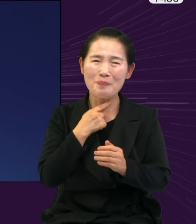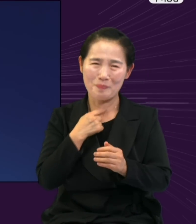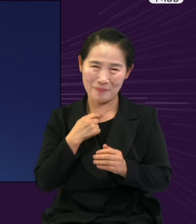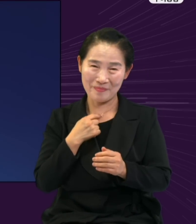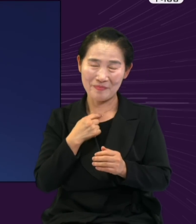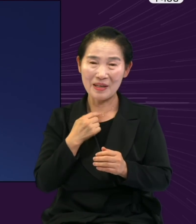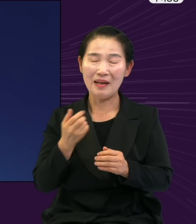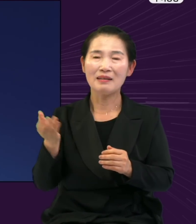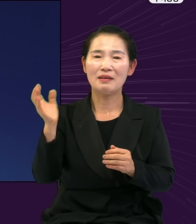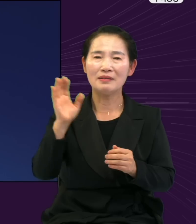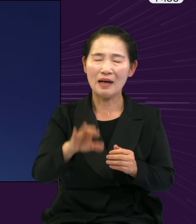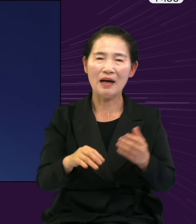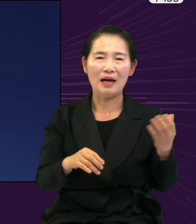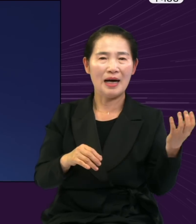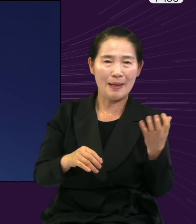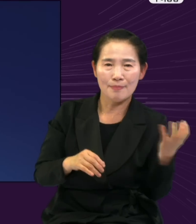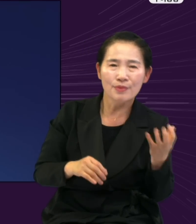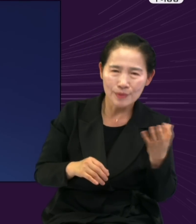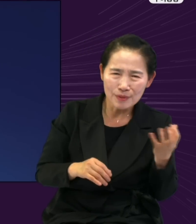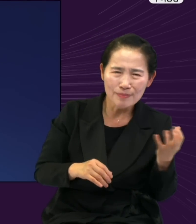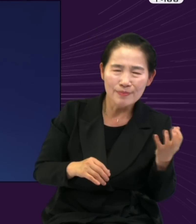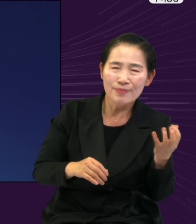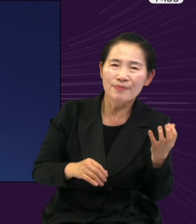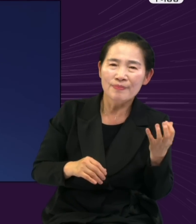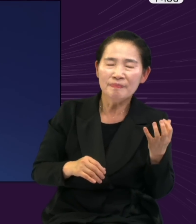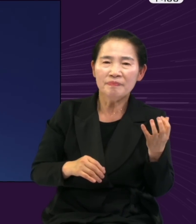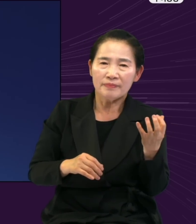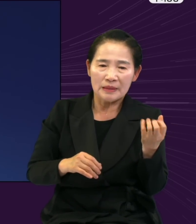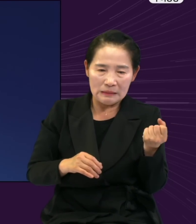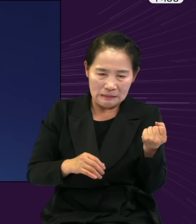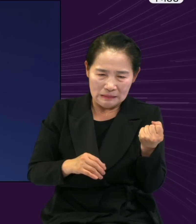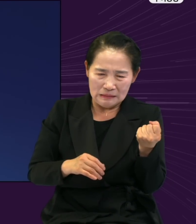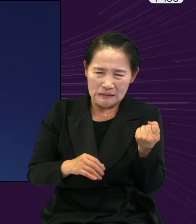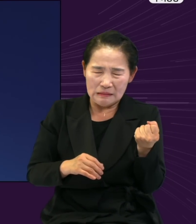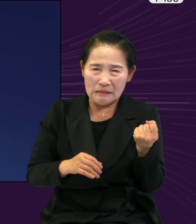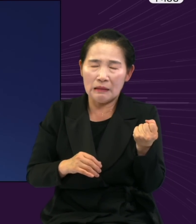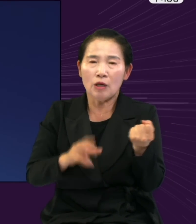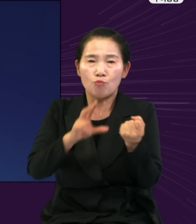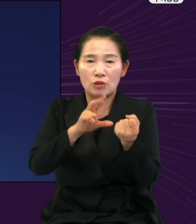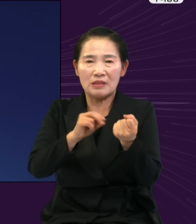계속 가운데 내 안에 가지고 있는다고 해결되는 것은 아닙니다.